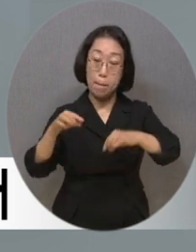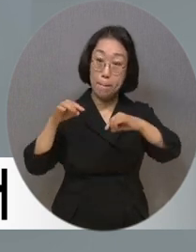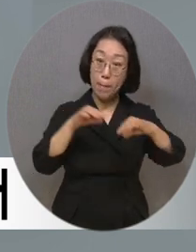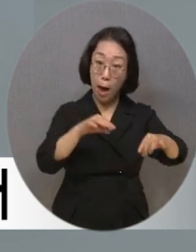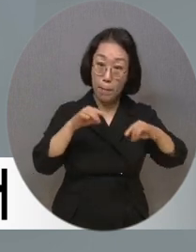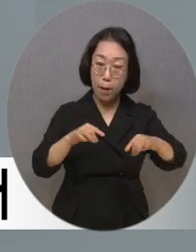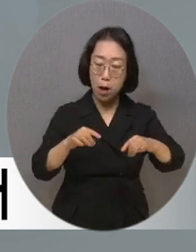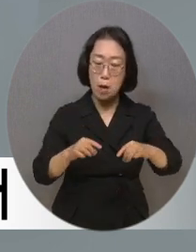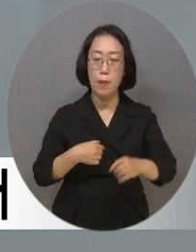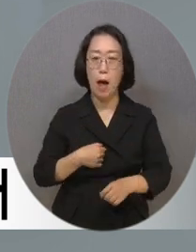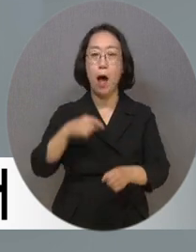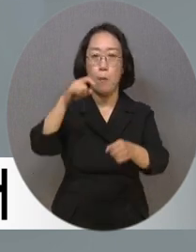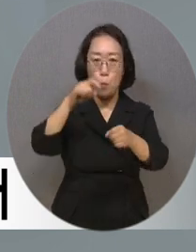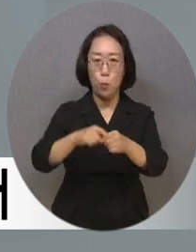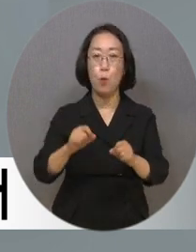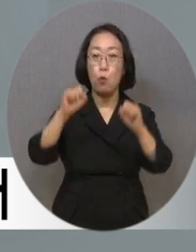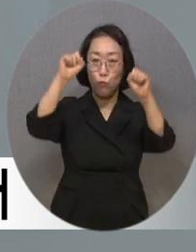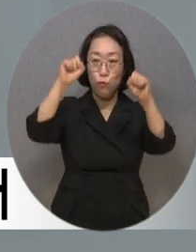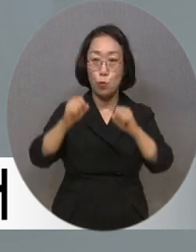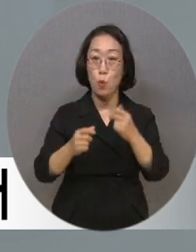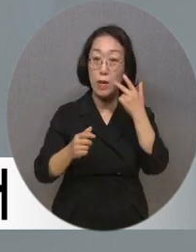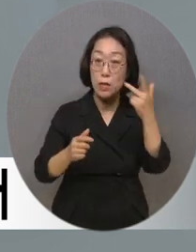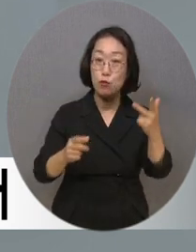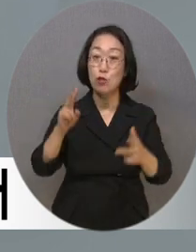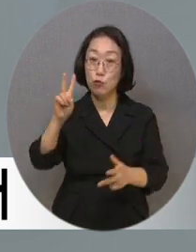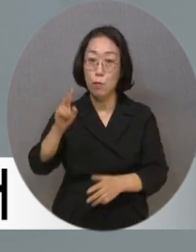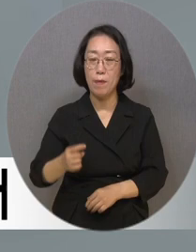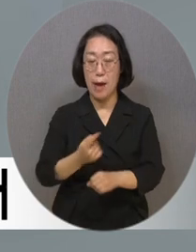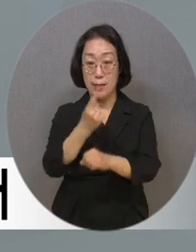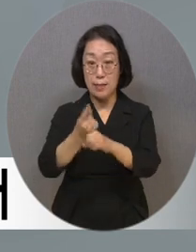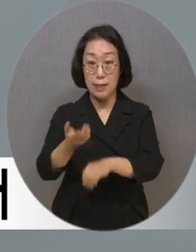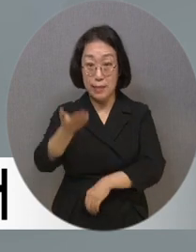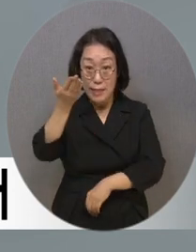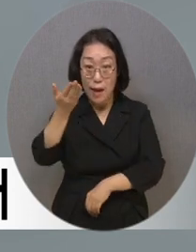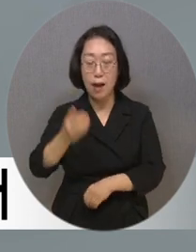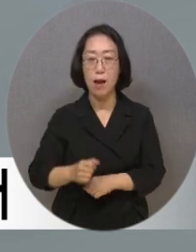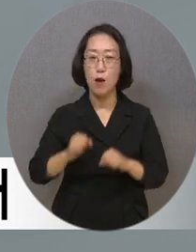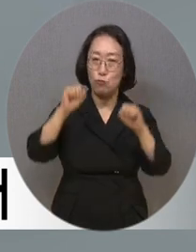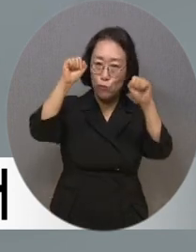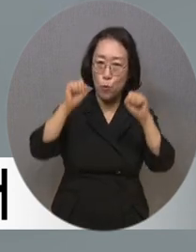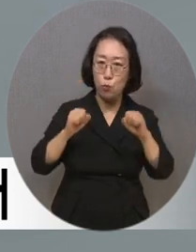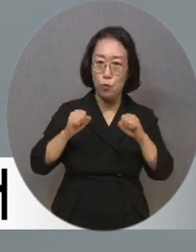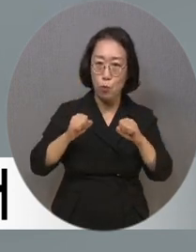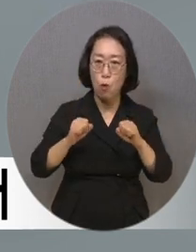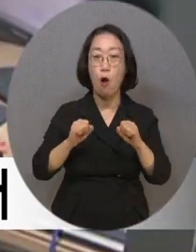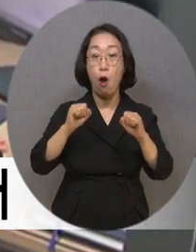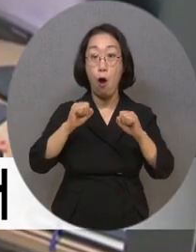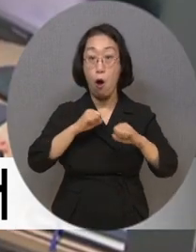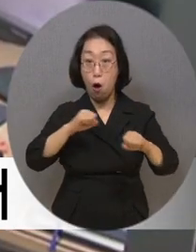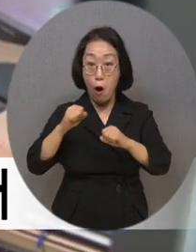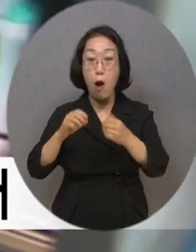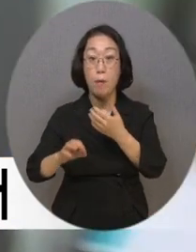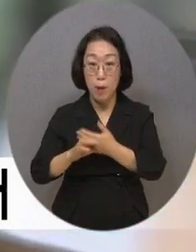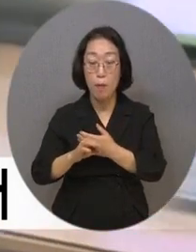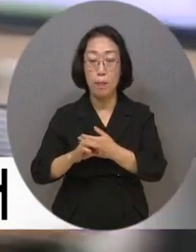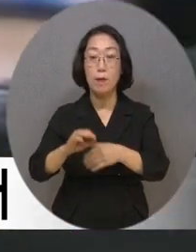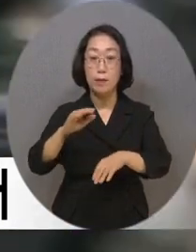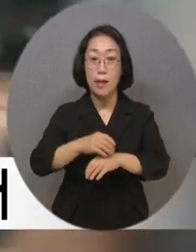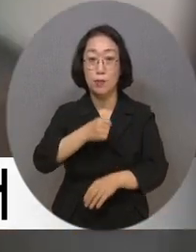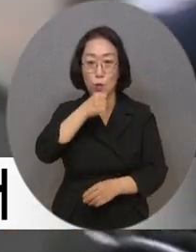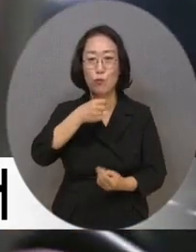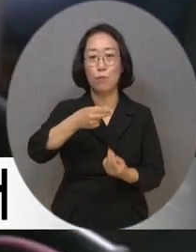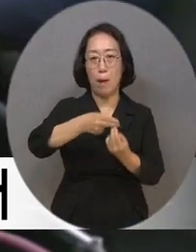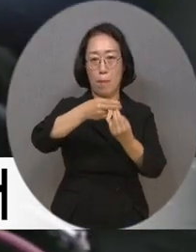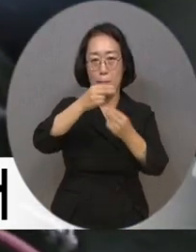스스로 운동 목표를 등록해 주 2회 이상 1시간 이상 활동하면서 스스로 건강을 챙겨야 합니다 경기도는 지난달